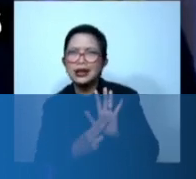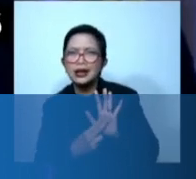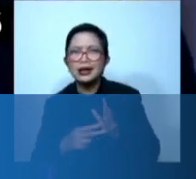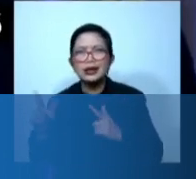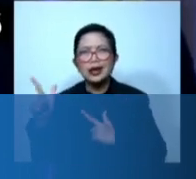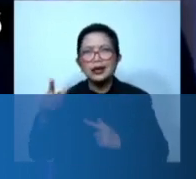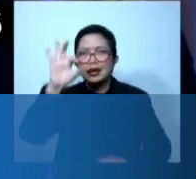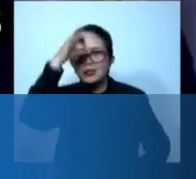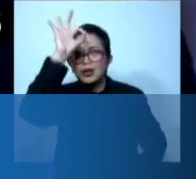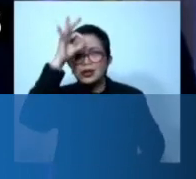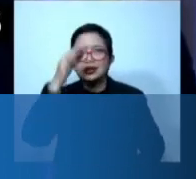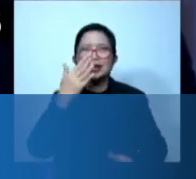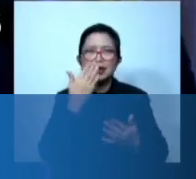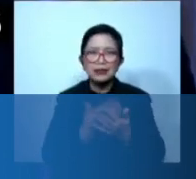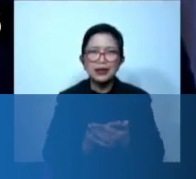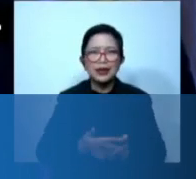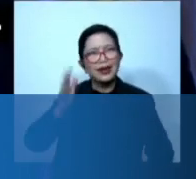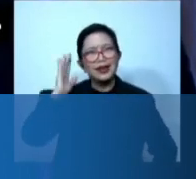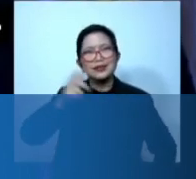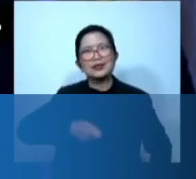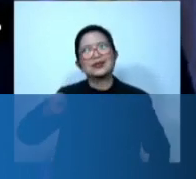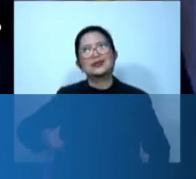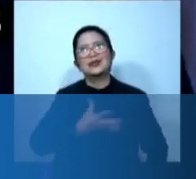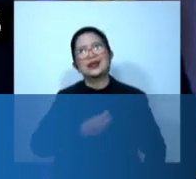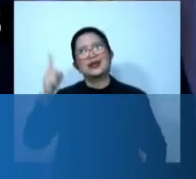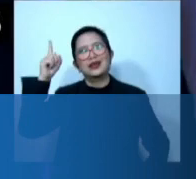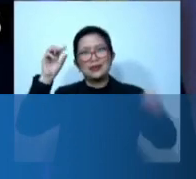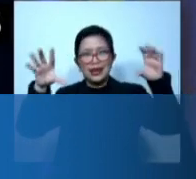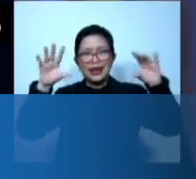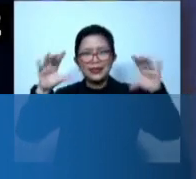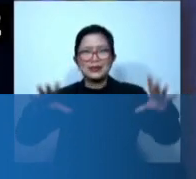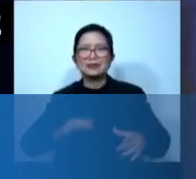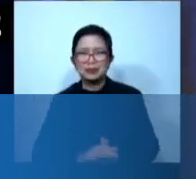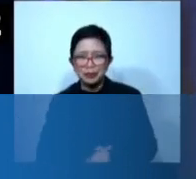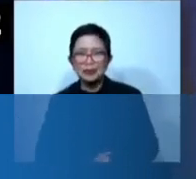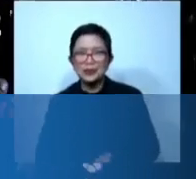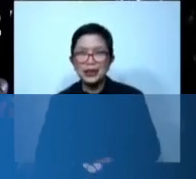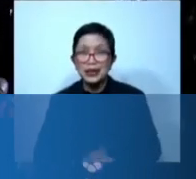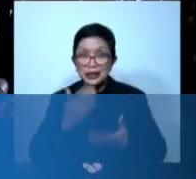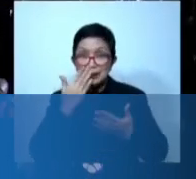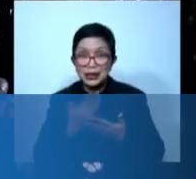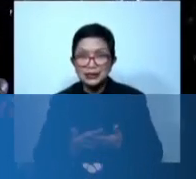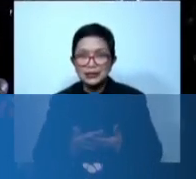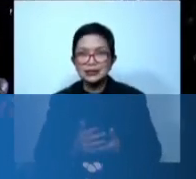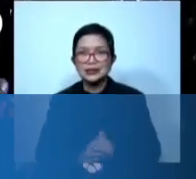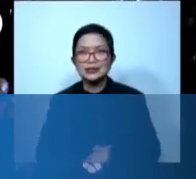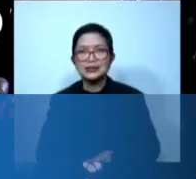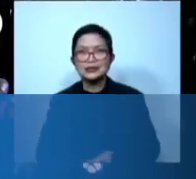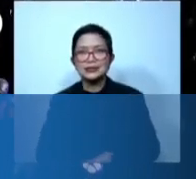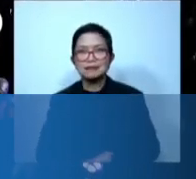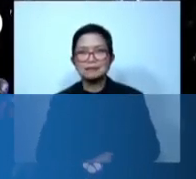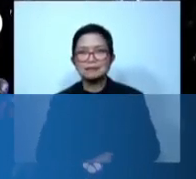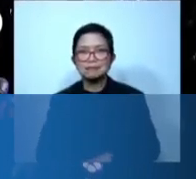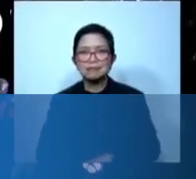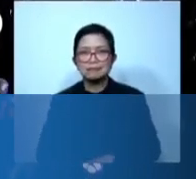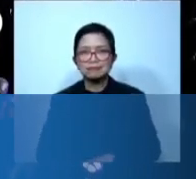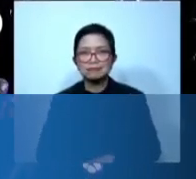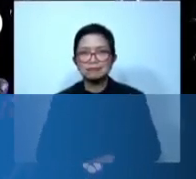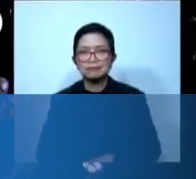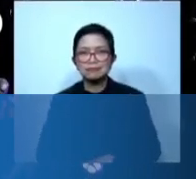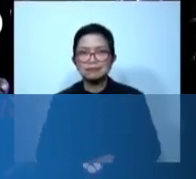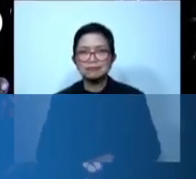dan Polri. Terima kasih. Assalamualaikum warahmatullahi wabarakatuh. Terima kasih. Pak Panis, kami persilakan kembali ke